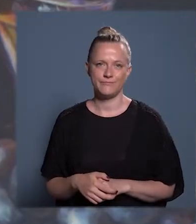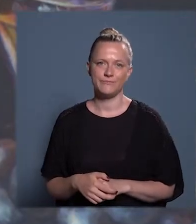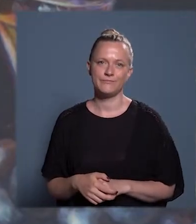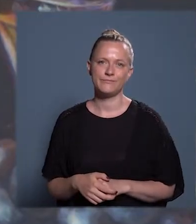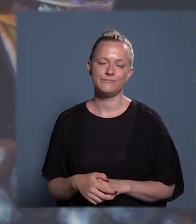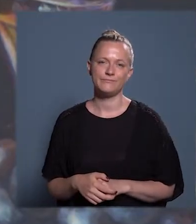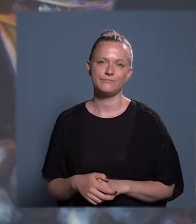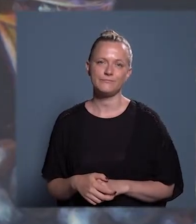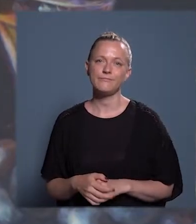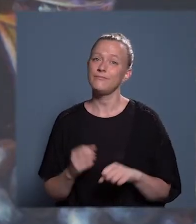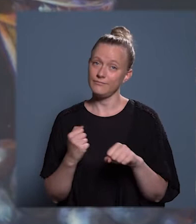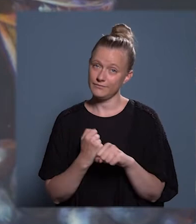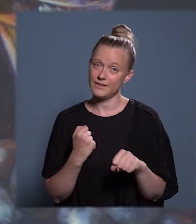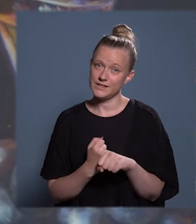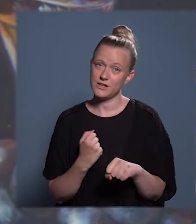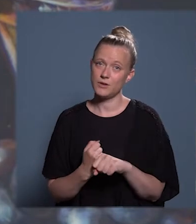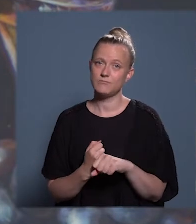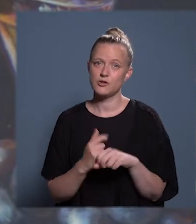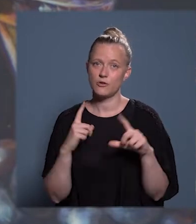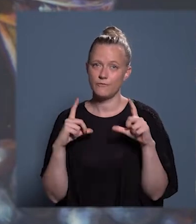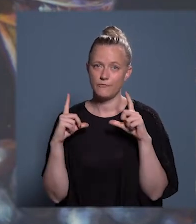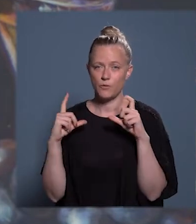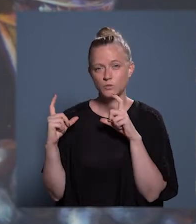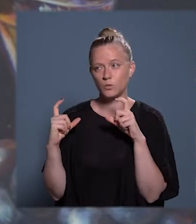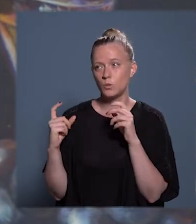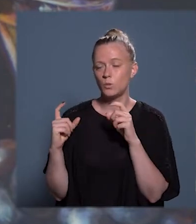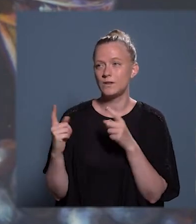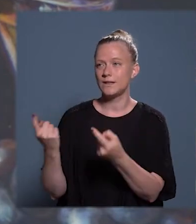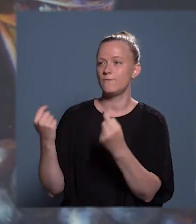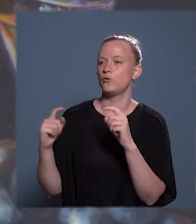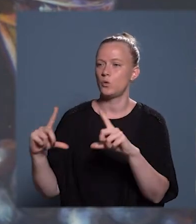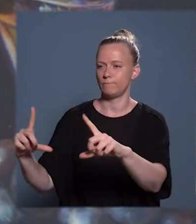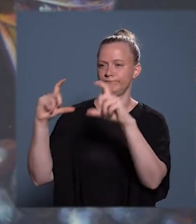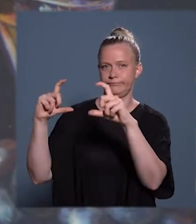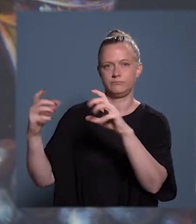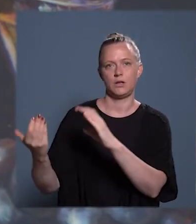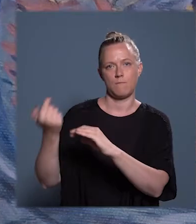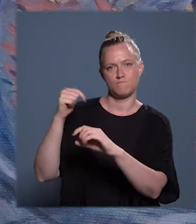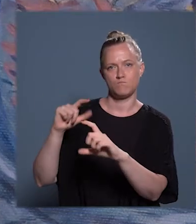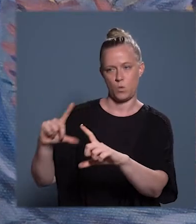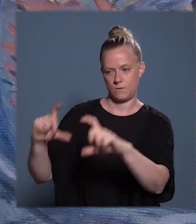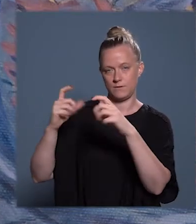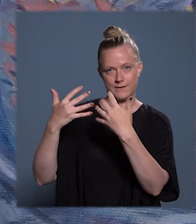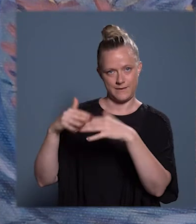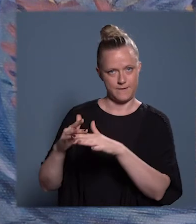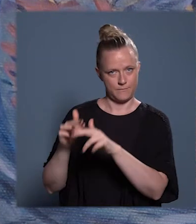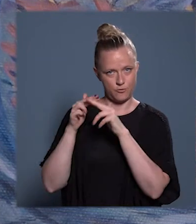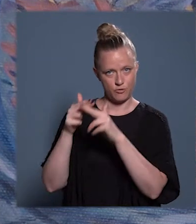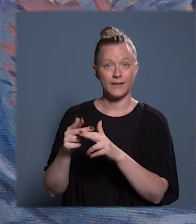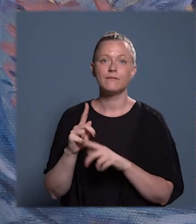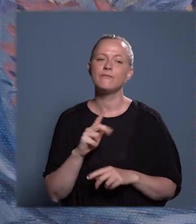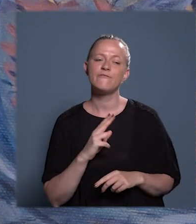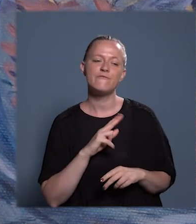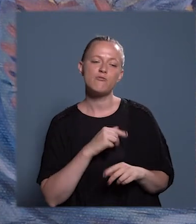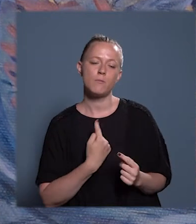Dolog. Na, izgalmas, ugye, hogy a fotó ugye egy kívülről jövő impulzus nyomán keletkezik egy gép segítségével, egy festmény meg egy